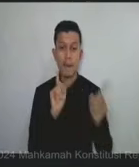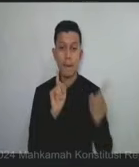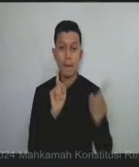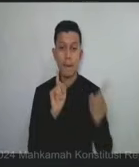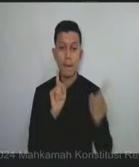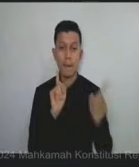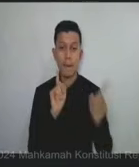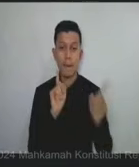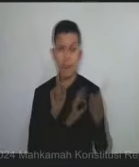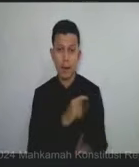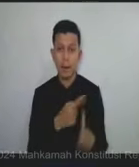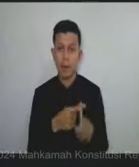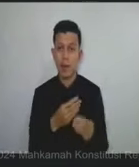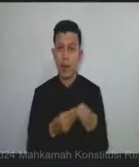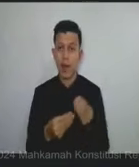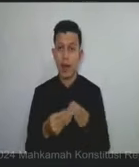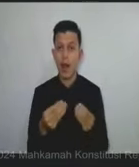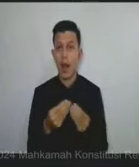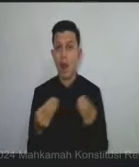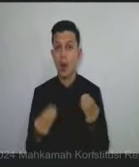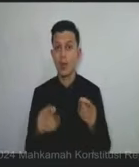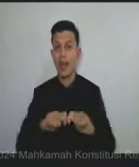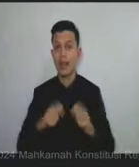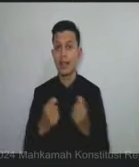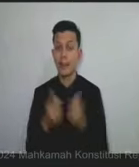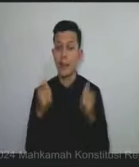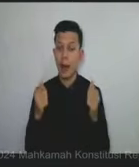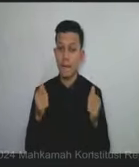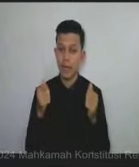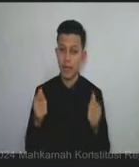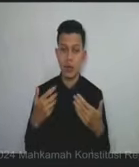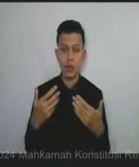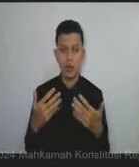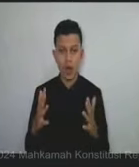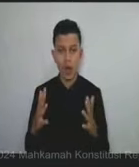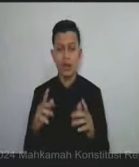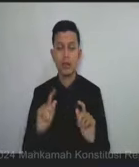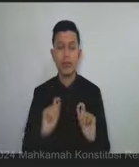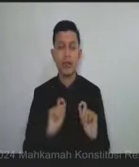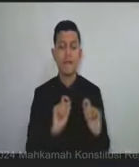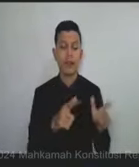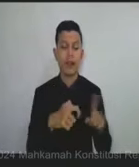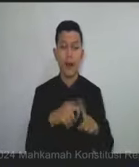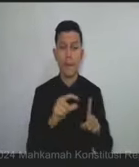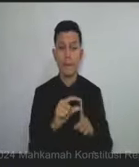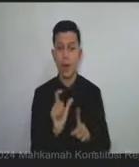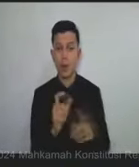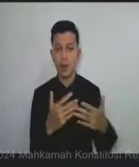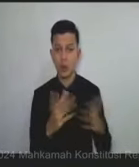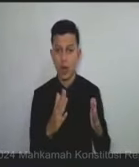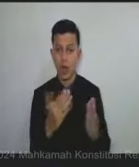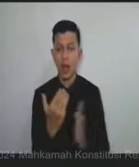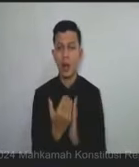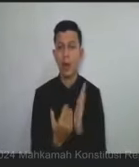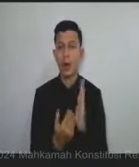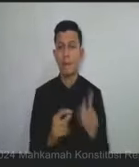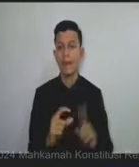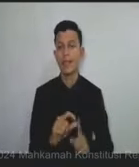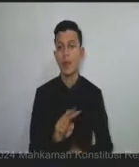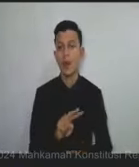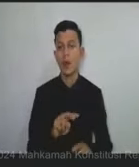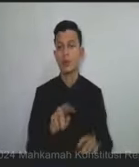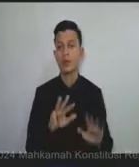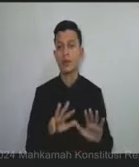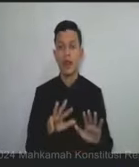anggota tim kampanye maupun pelaksana kampanye yang sudah didaftarkan ke KPU sebagaimana diatur dalam pasal 299 undang-undang